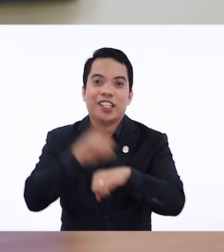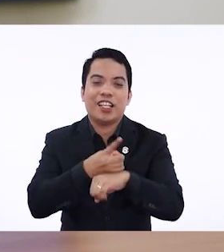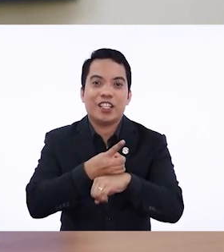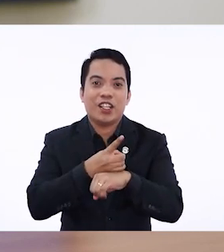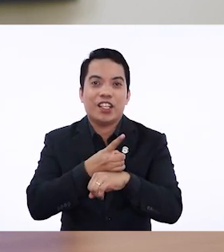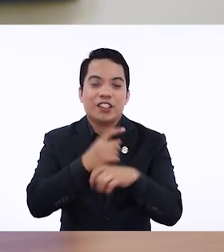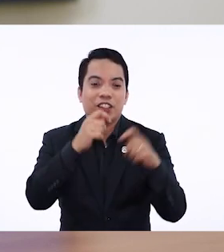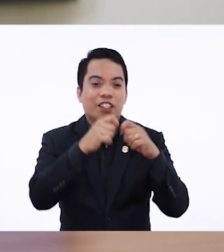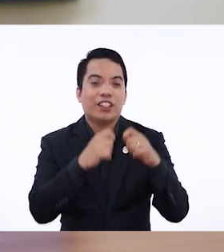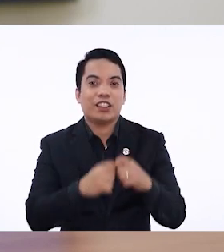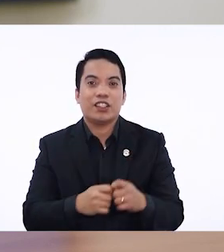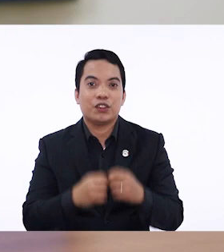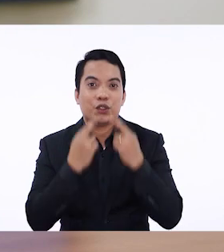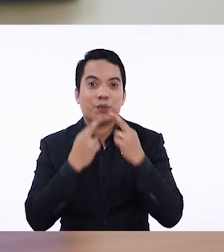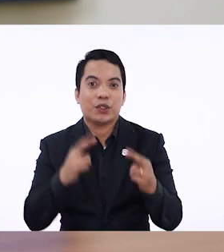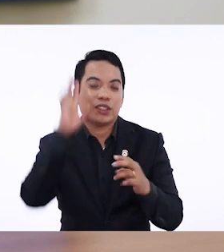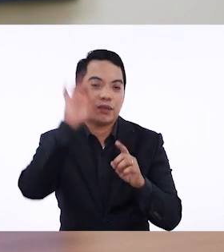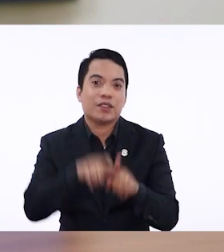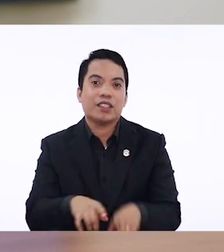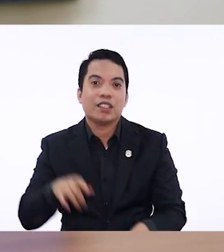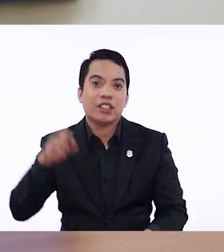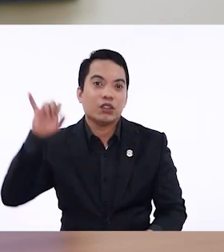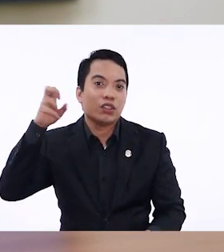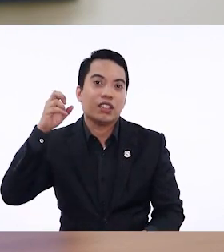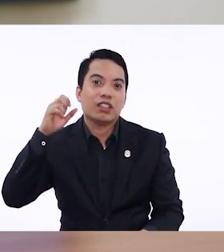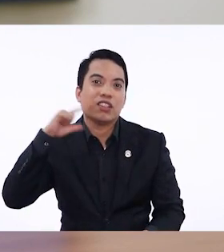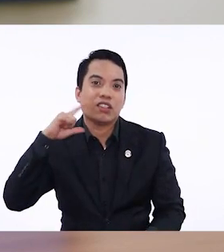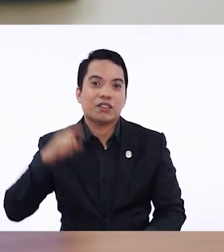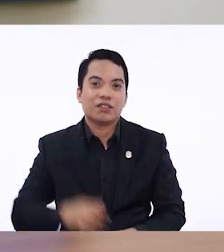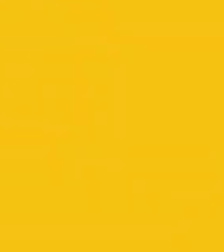Ang kabuang detalye mula kay kapatid na Jonaline Yonko.